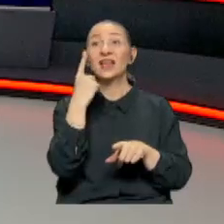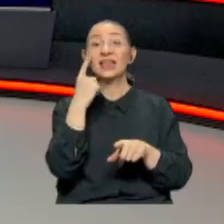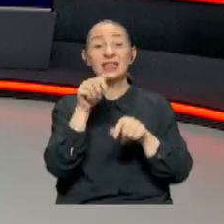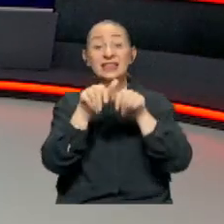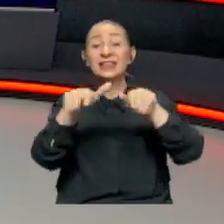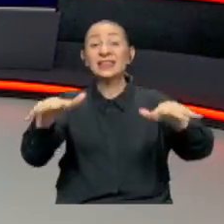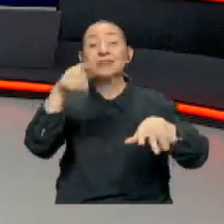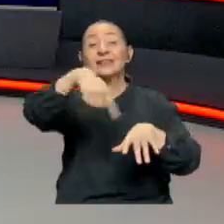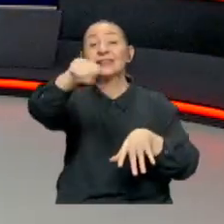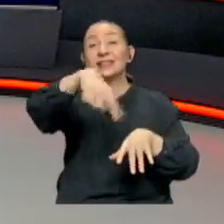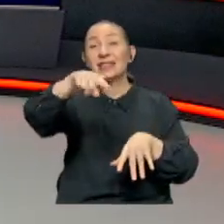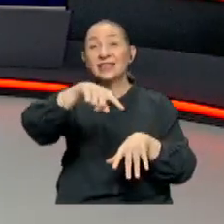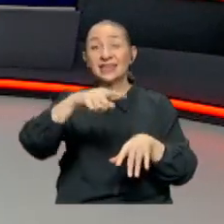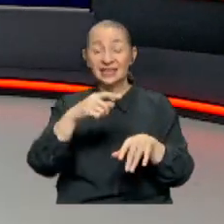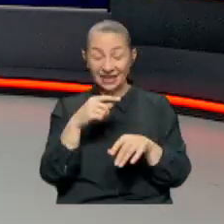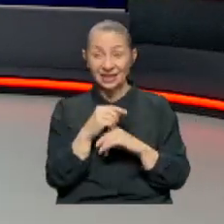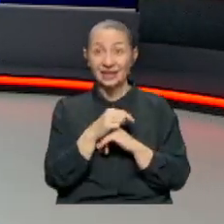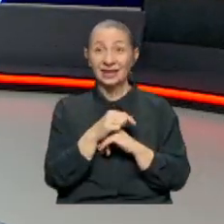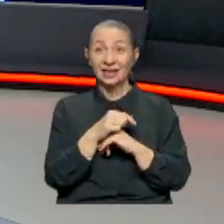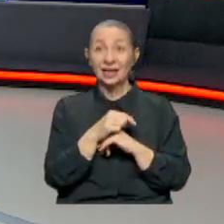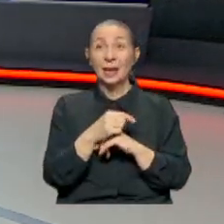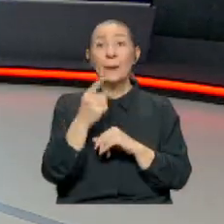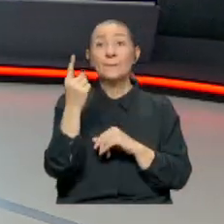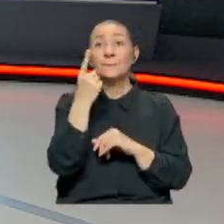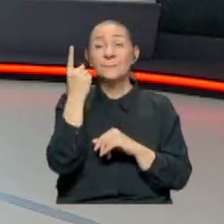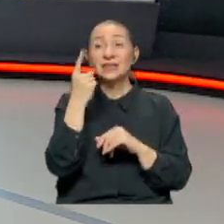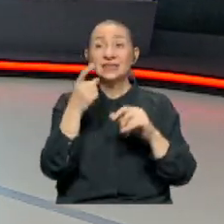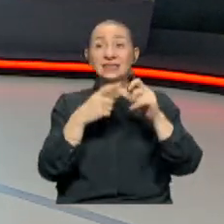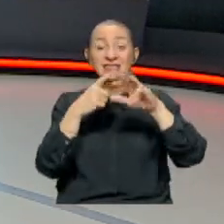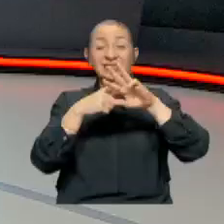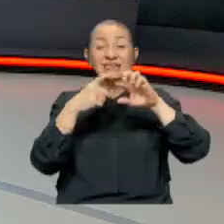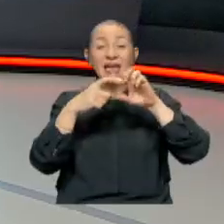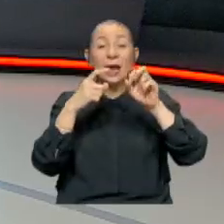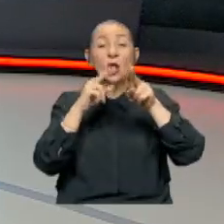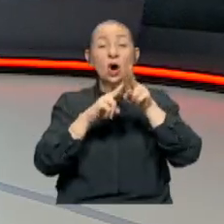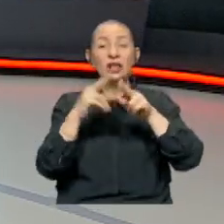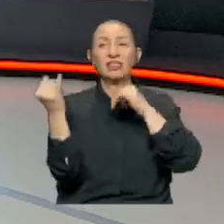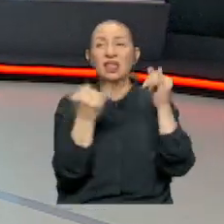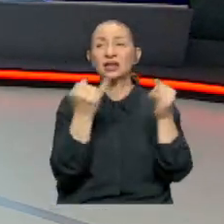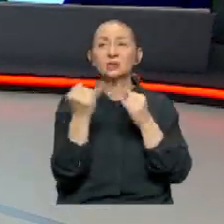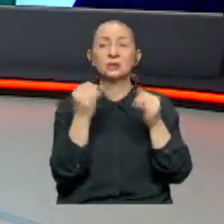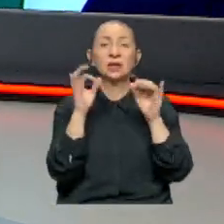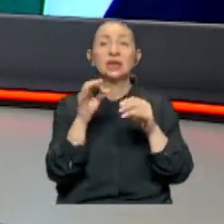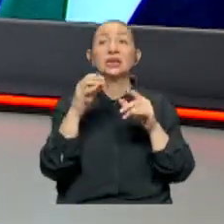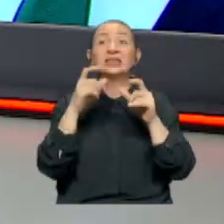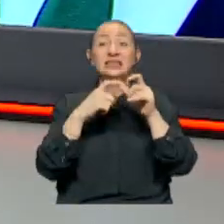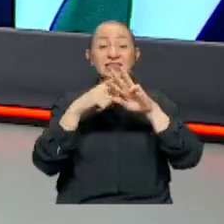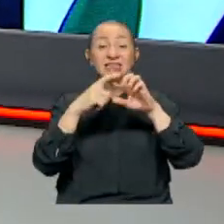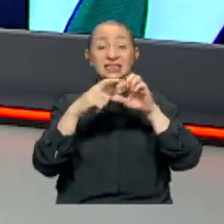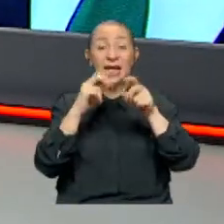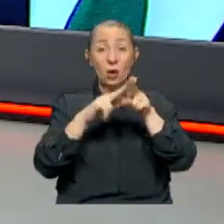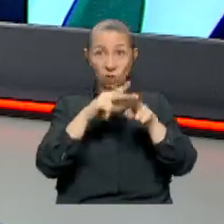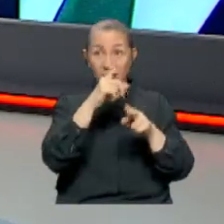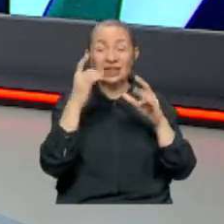kollarında sahil devlette bir serok tartışmasıdır almış başını gidiyor serok tartışmasında